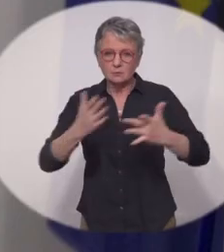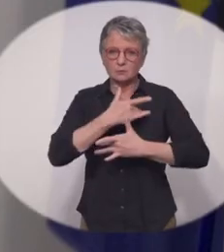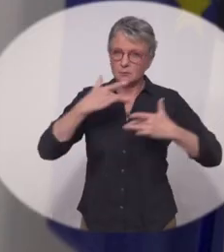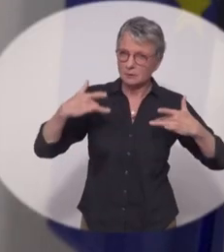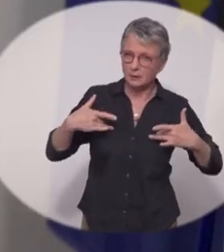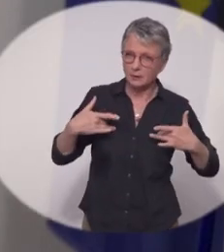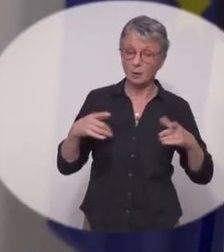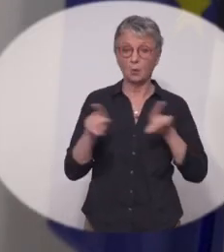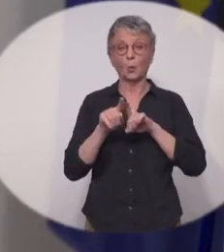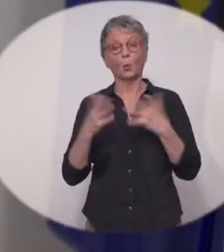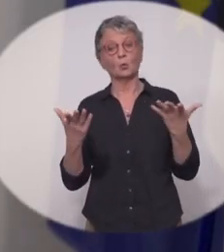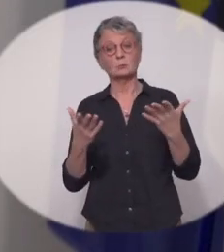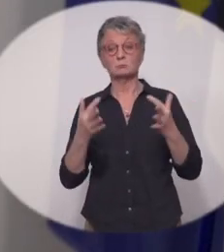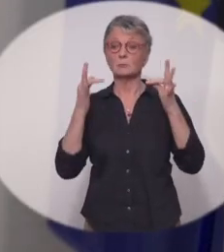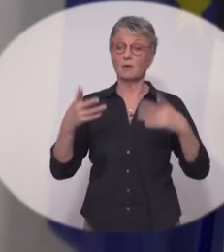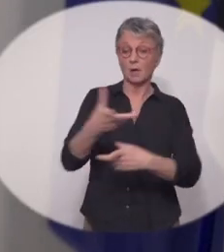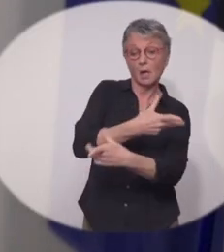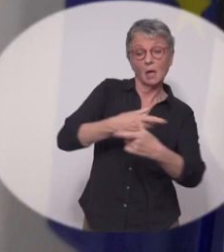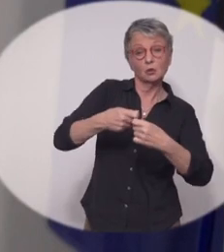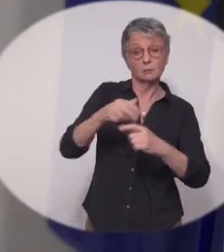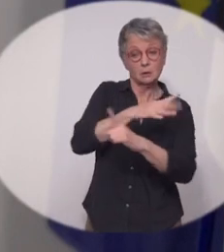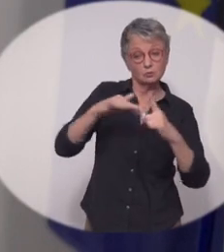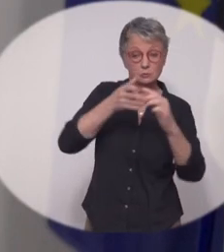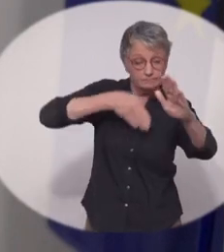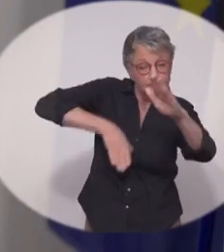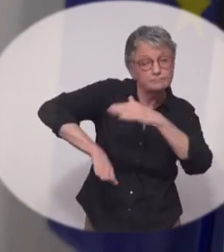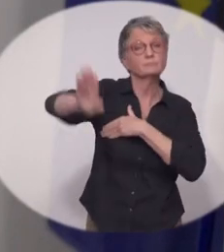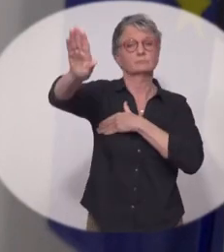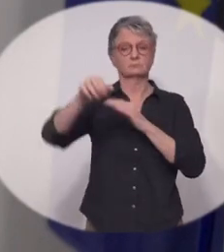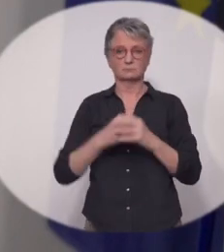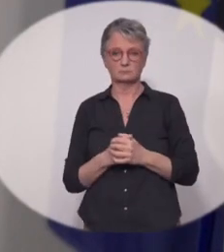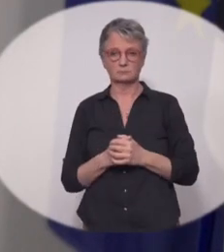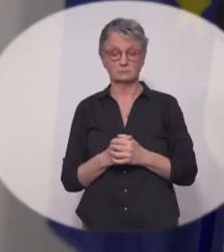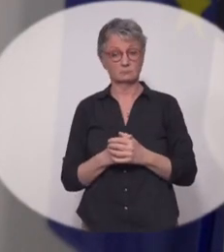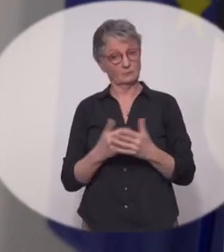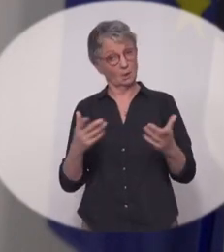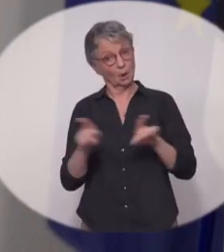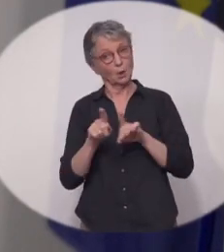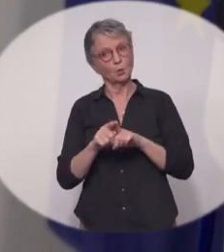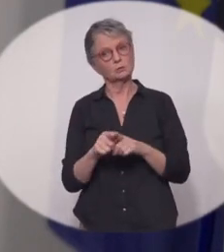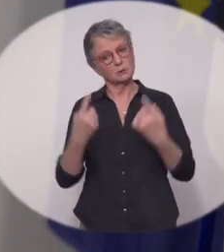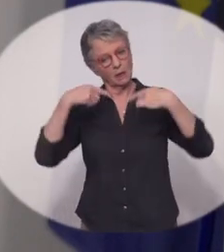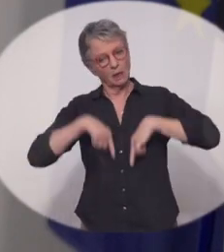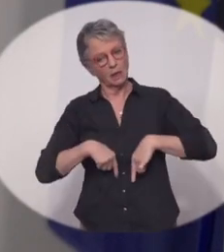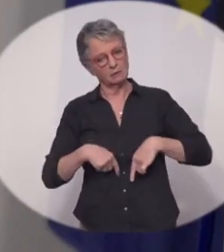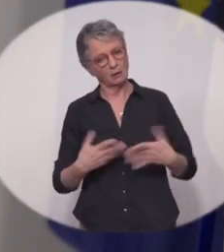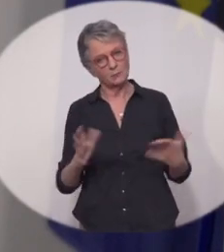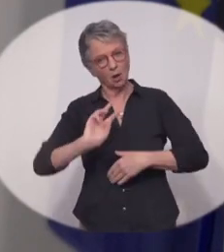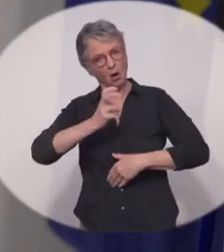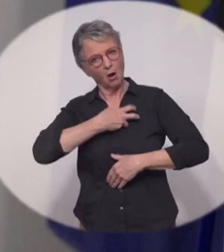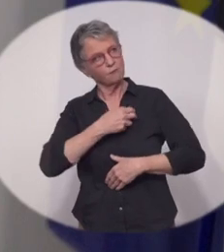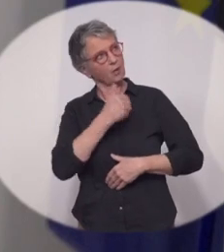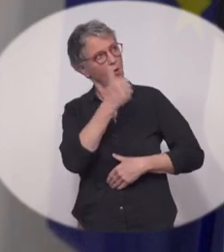d'engager le redressement au plan économique et social et d'obtenir de l'état un changement radical